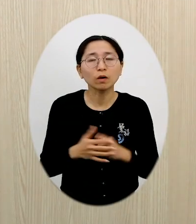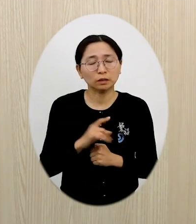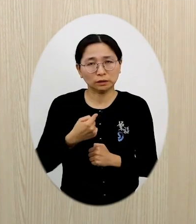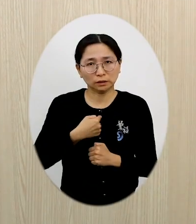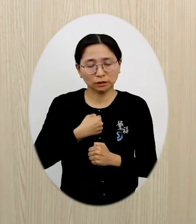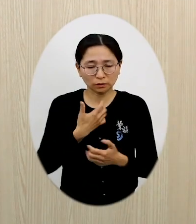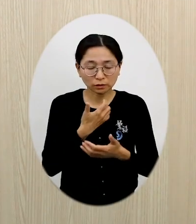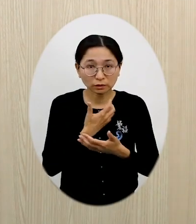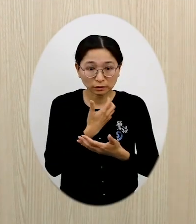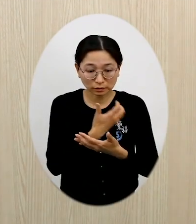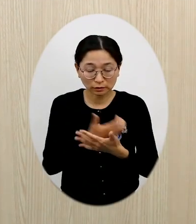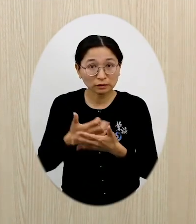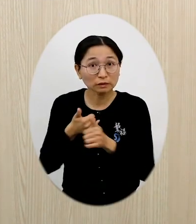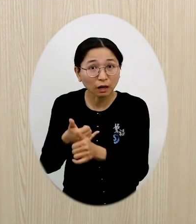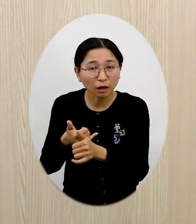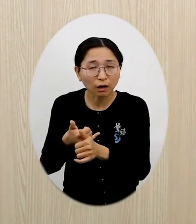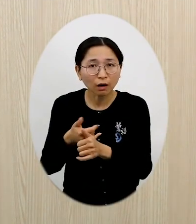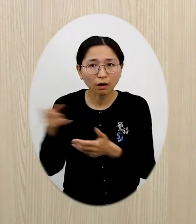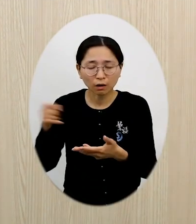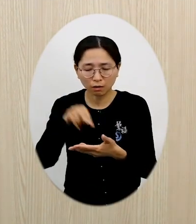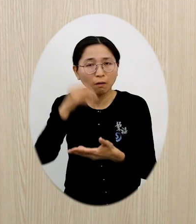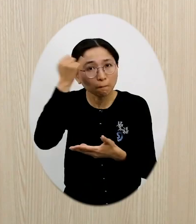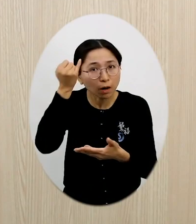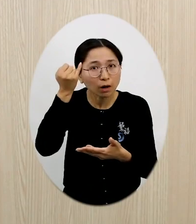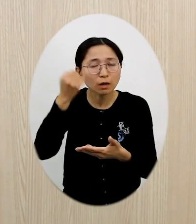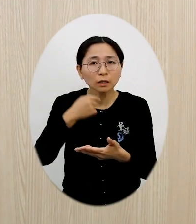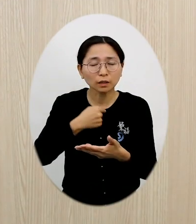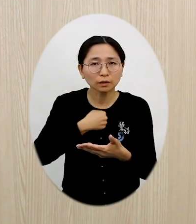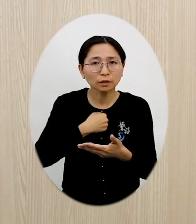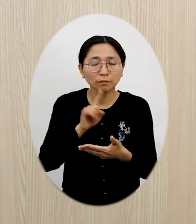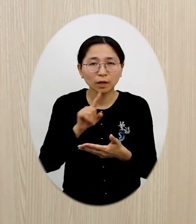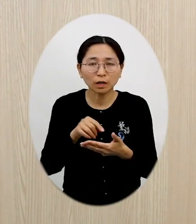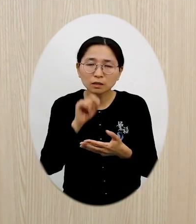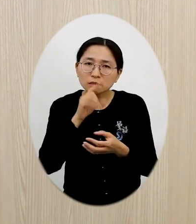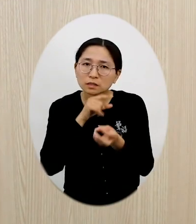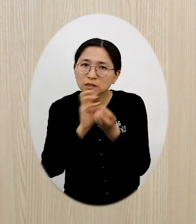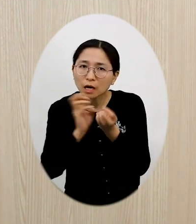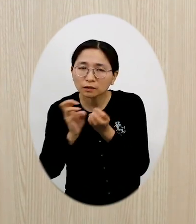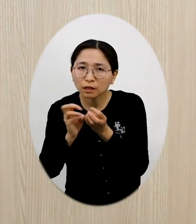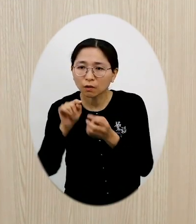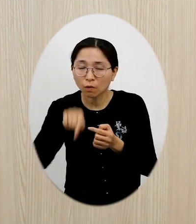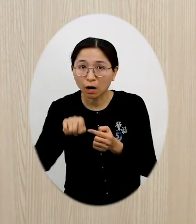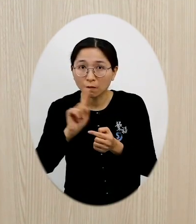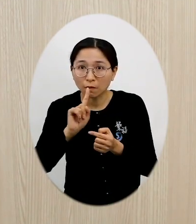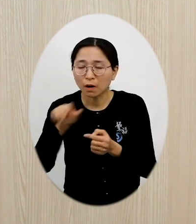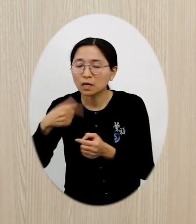表達嘅，咁如果我哋就係用字面咁去打嘅時候咧，未必會明白個意思喎。咁所以我哋就可以用一個解